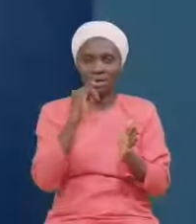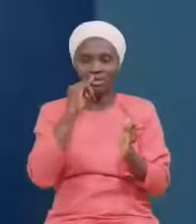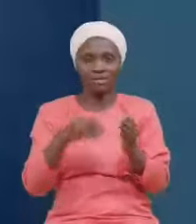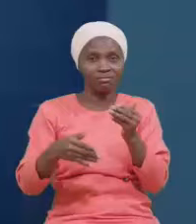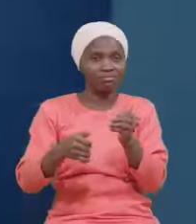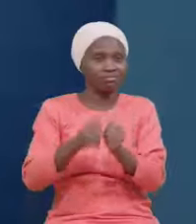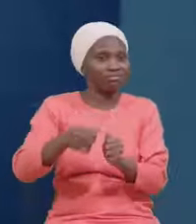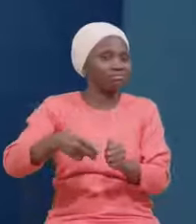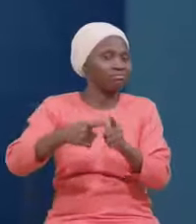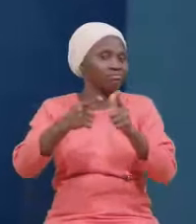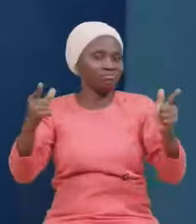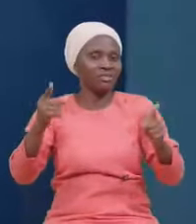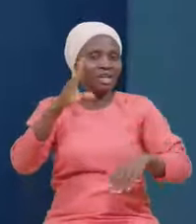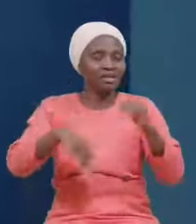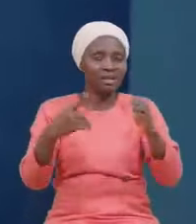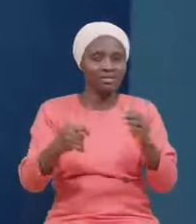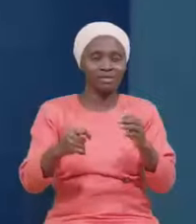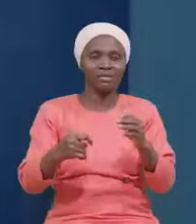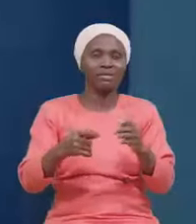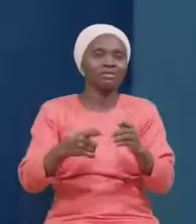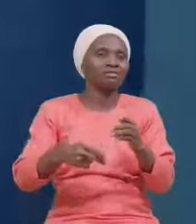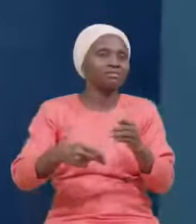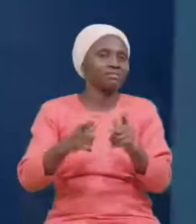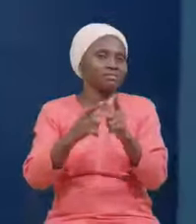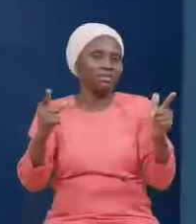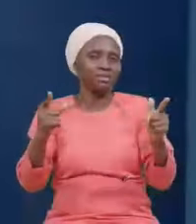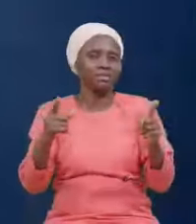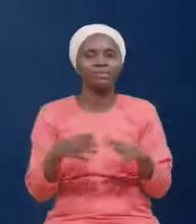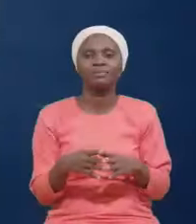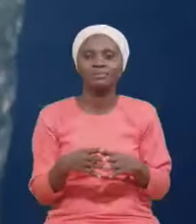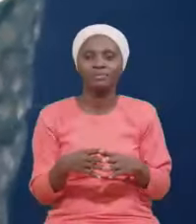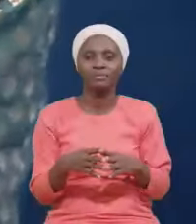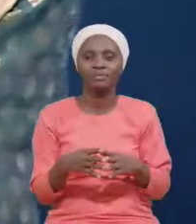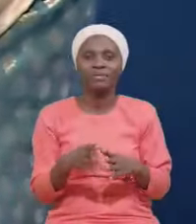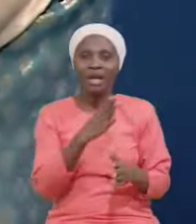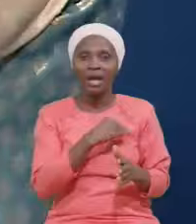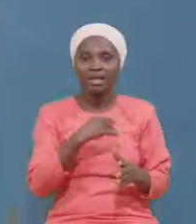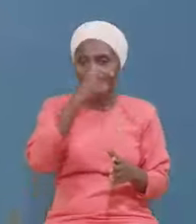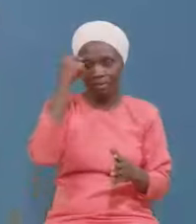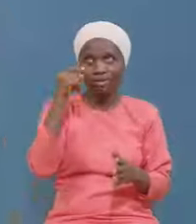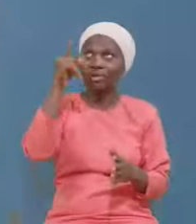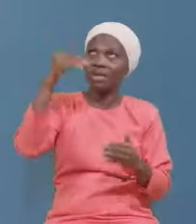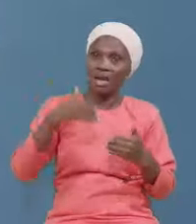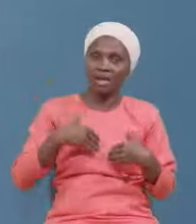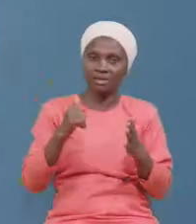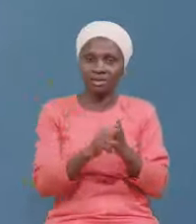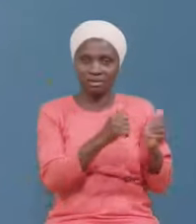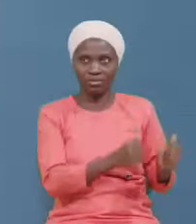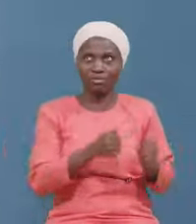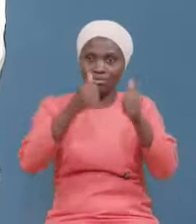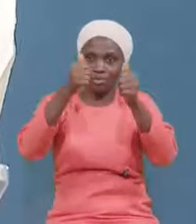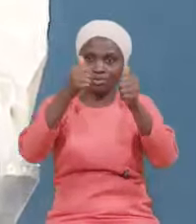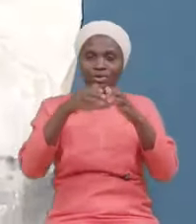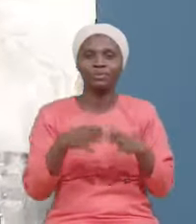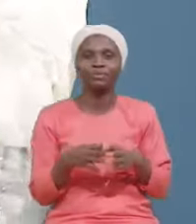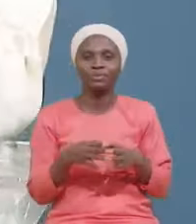the greatest, అయితే అత్యంత గొప్ప వారి కంటే మరి గొప్ప వాడు కూడా ఉన్నాడు. Because he has that position, ఆయన ఆ స్థితిని